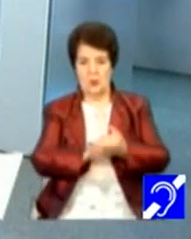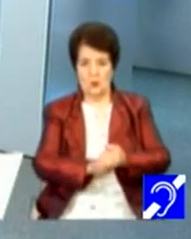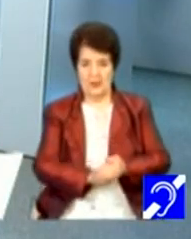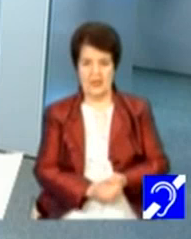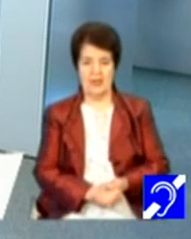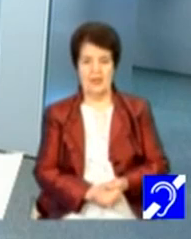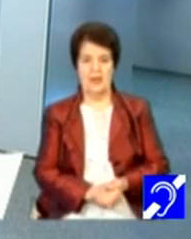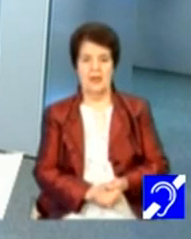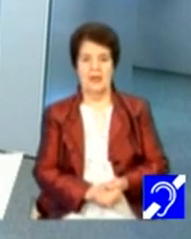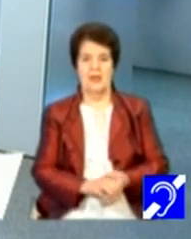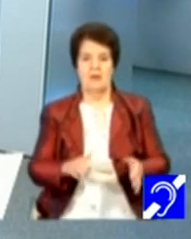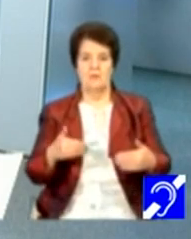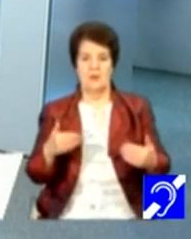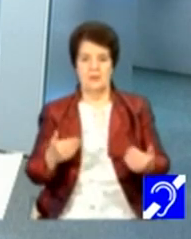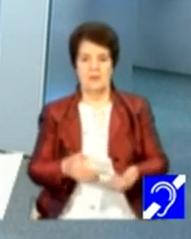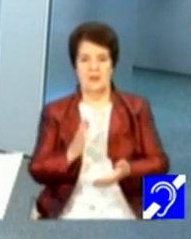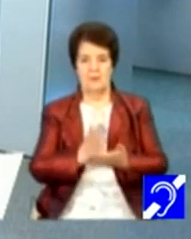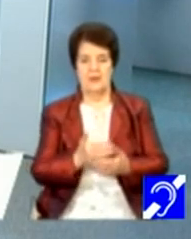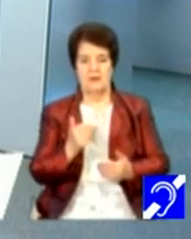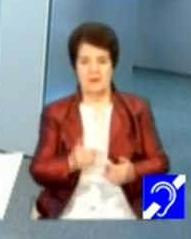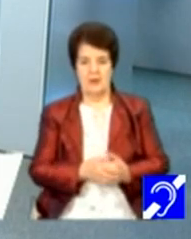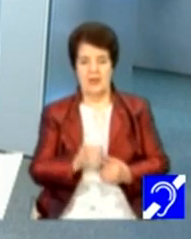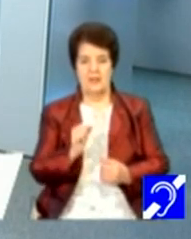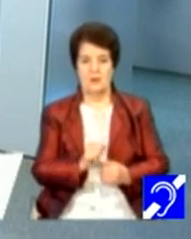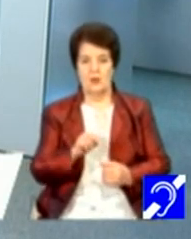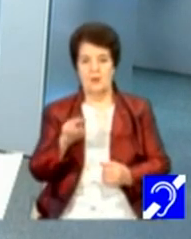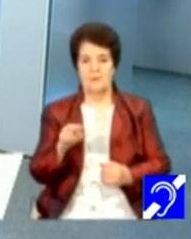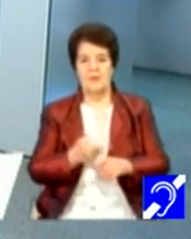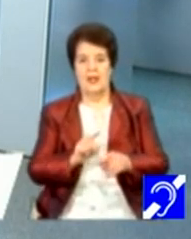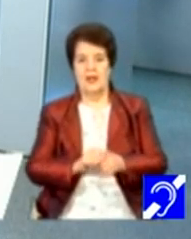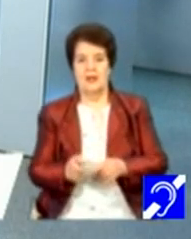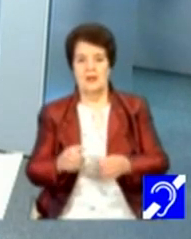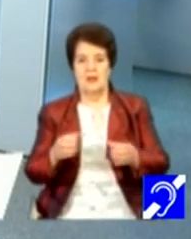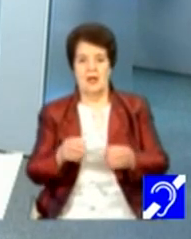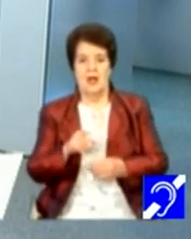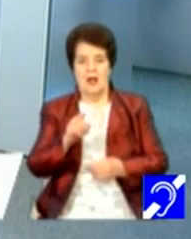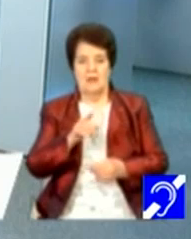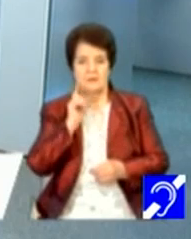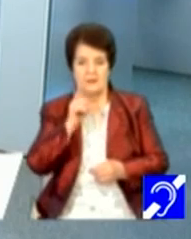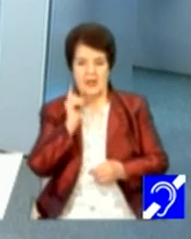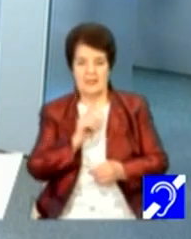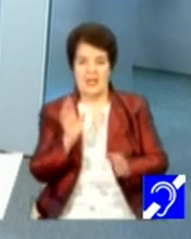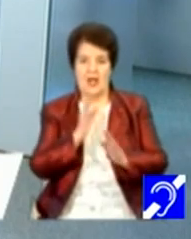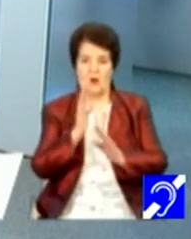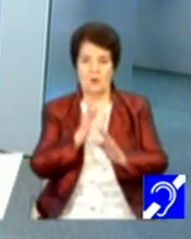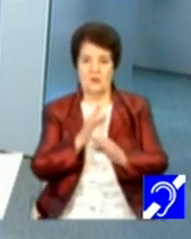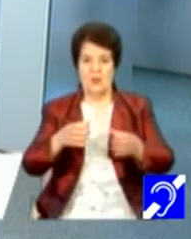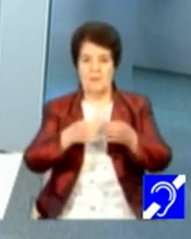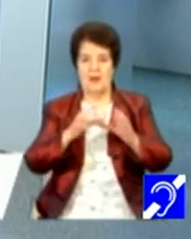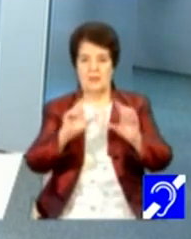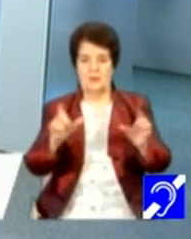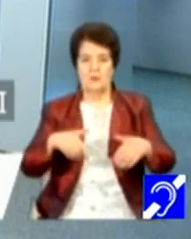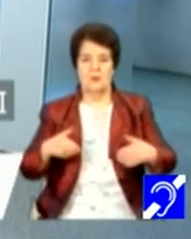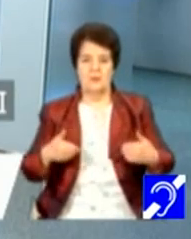pentru prezență! Bună seara, bine v-am găsit! Și Anatolie Prohnitschi, candidatul Partidului Verde Ecologist. De asemenea, vă mulțumesc, bună seara! Bună